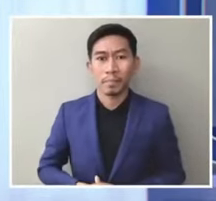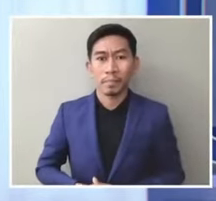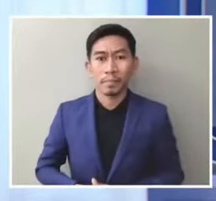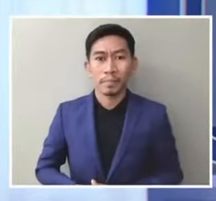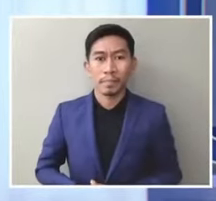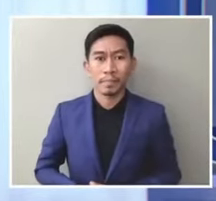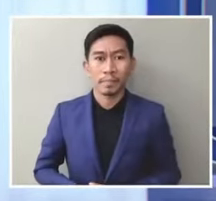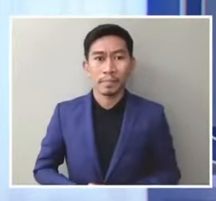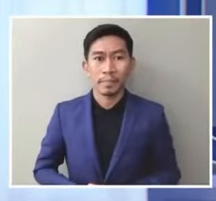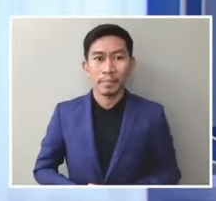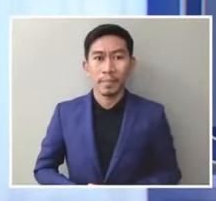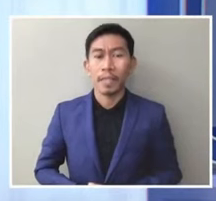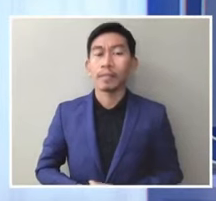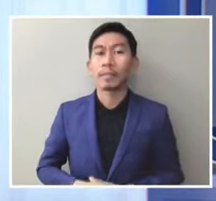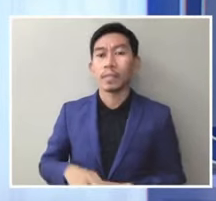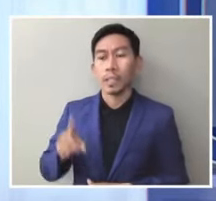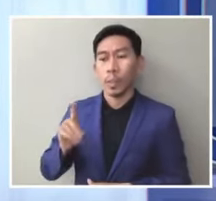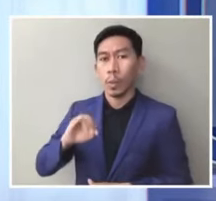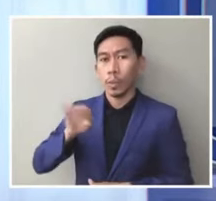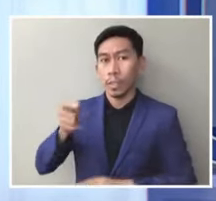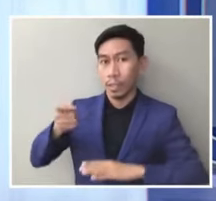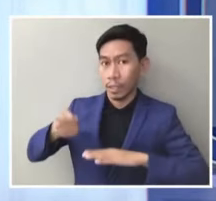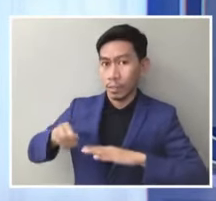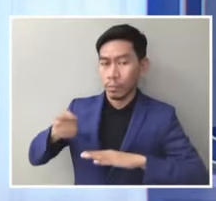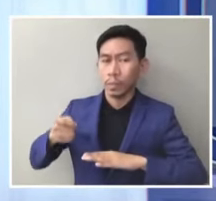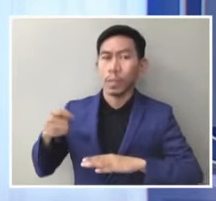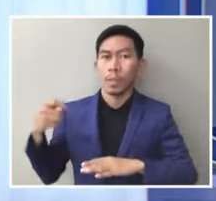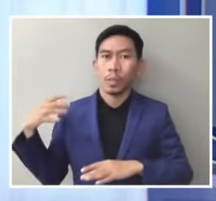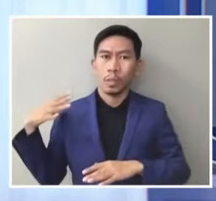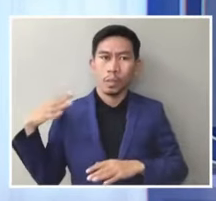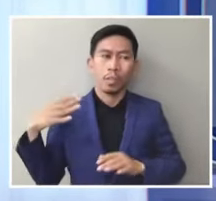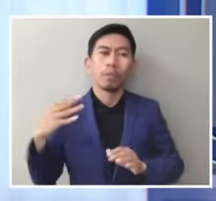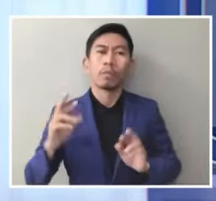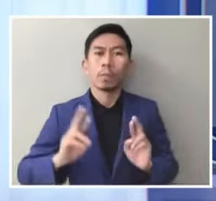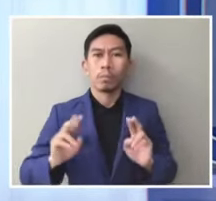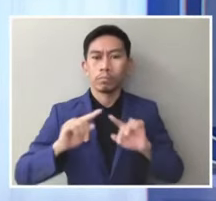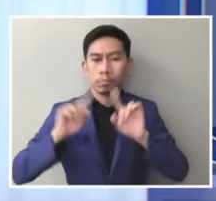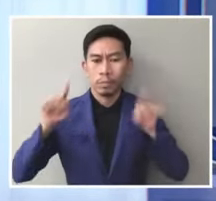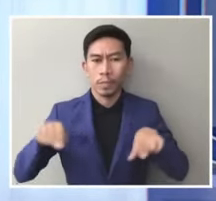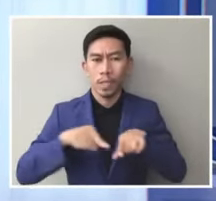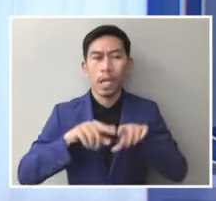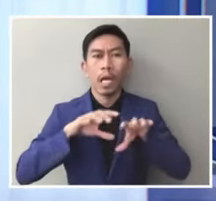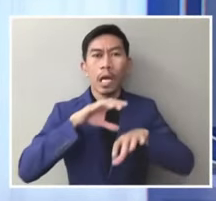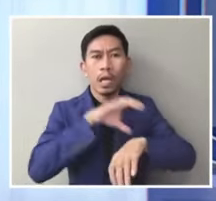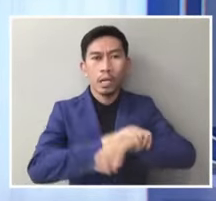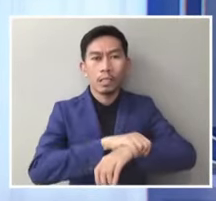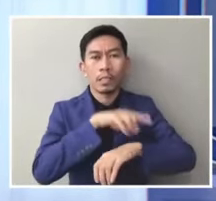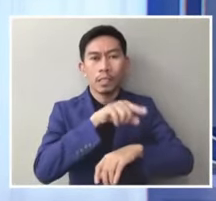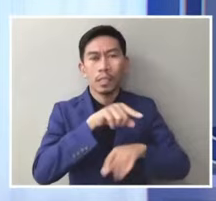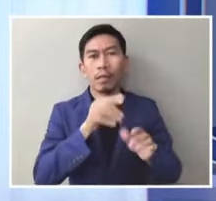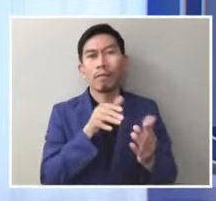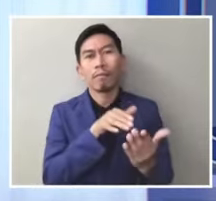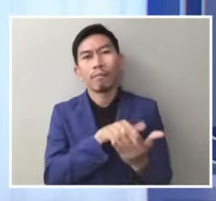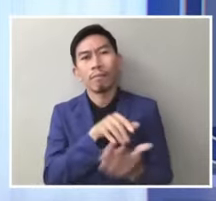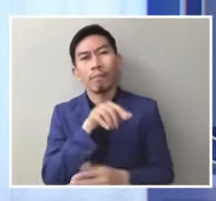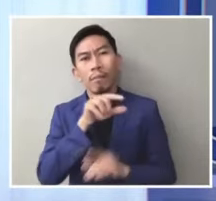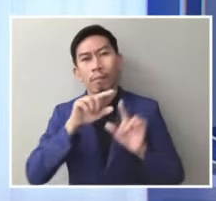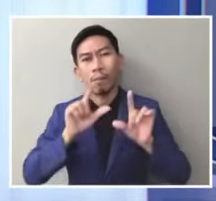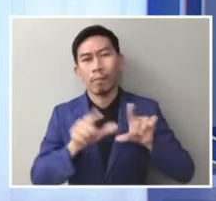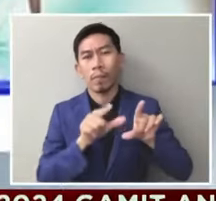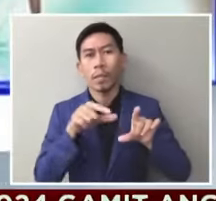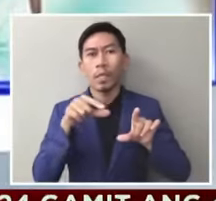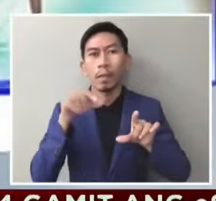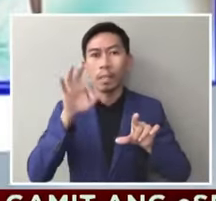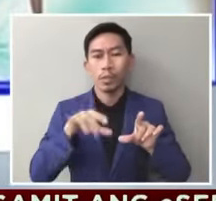Inaabangan na ng Justice Department ang isa pang warrant of arrest laban kay Kingdom of Jesus Christ leader Pastor Apollo Quiboloy. Ayon kay